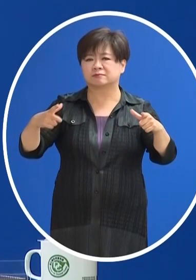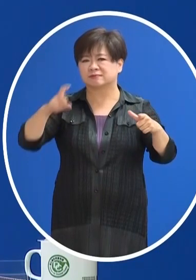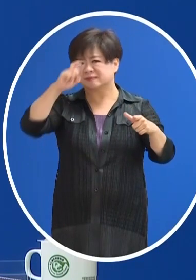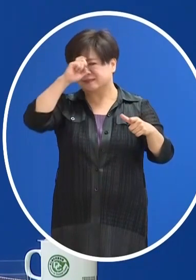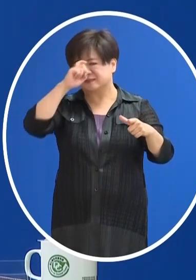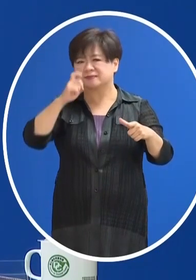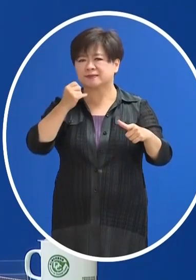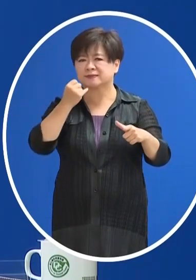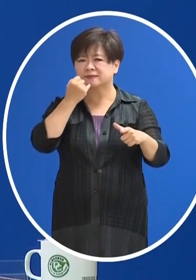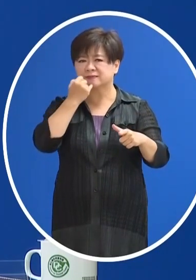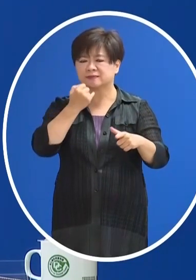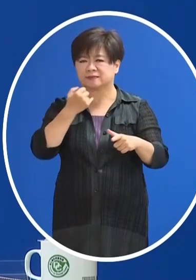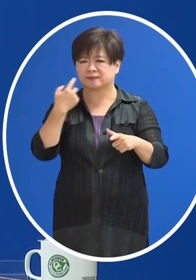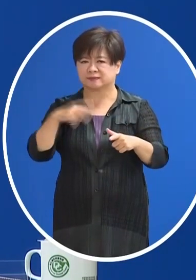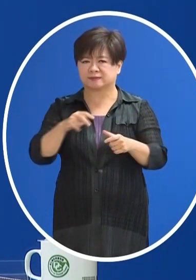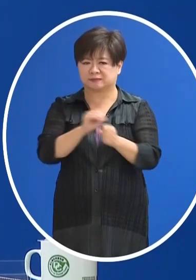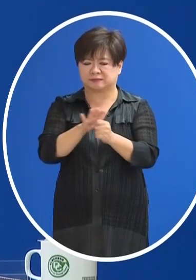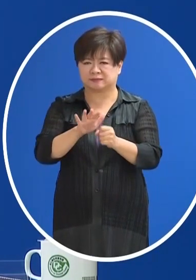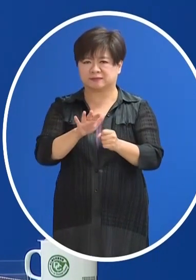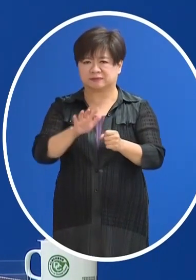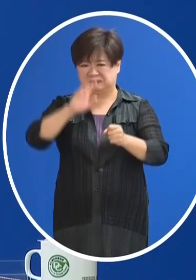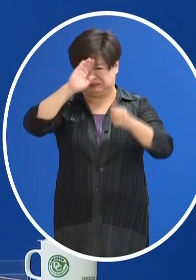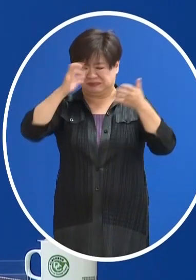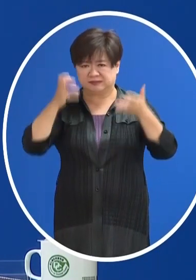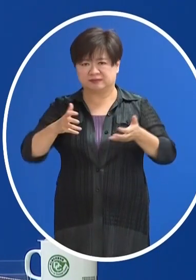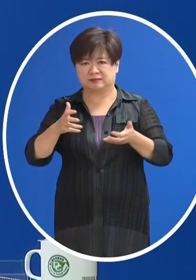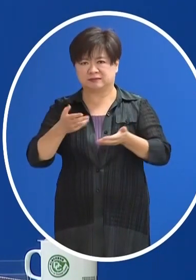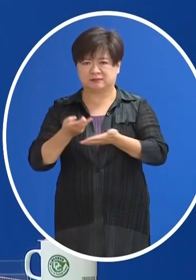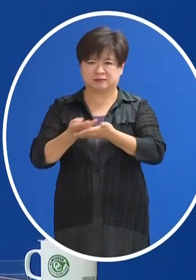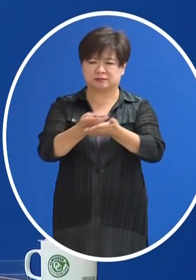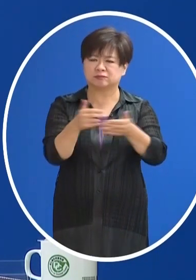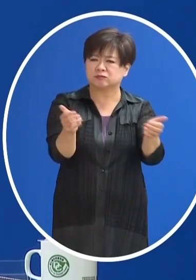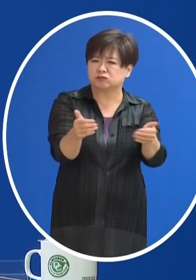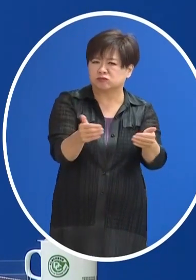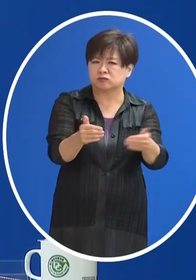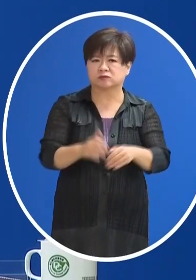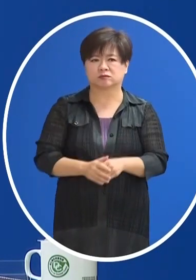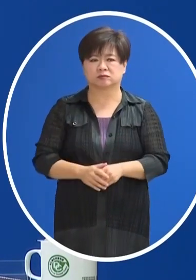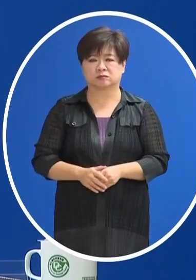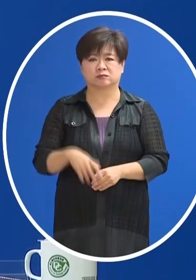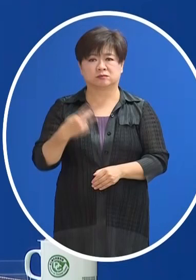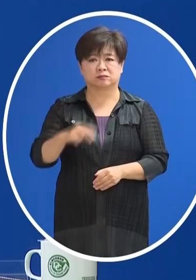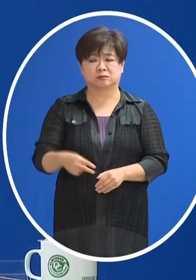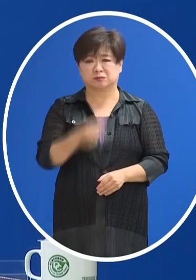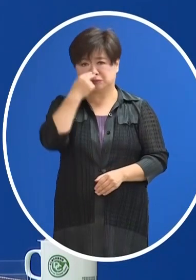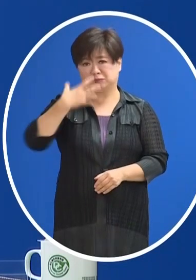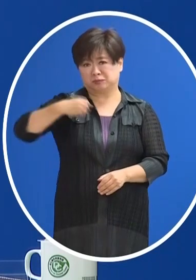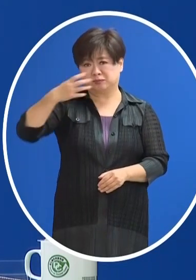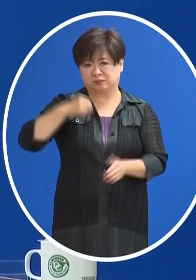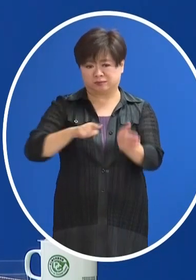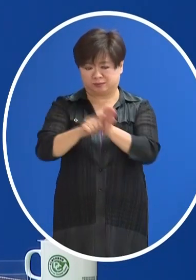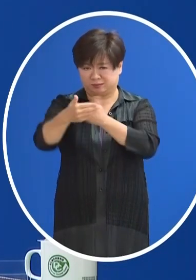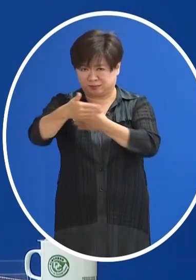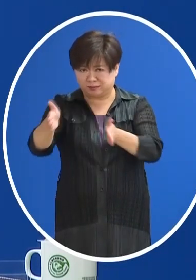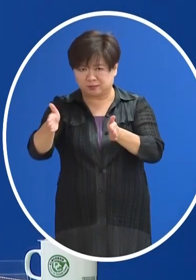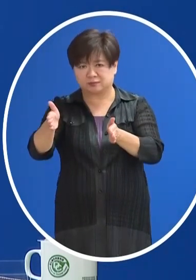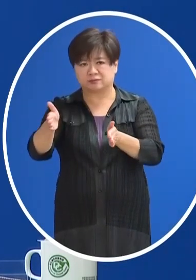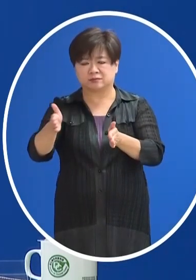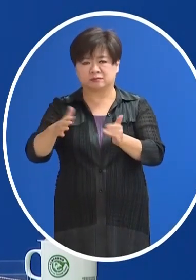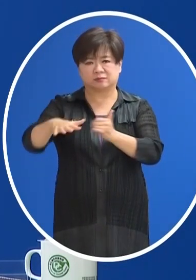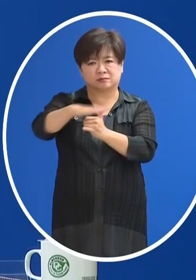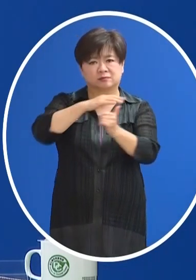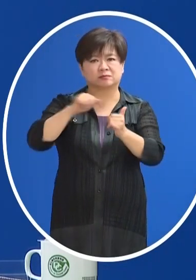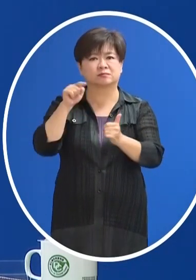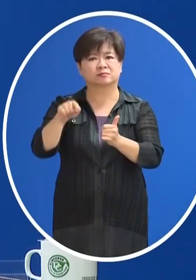个COVID-19 的这个重症患者。那至于在负压隔离病房的部分呢，那么全国的负压隔离